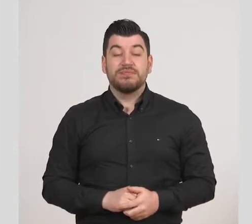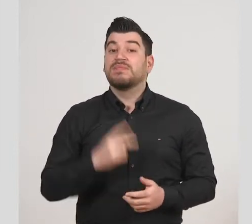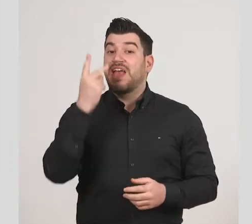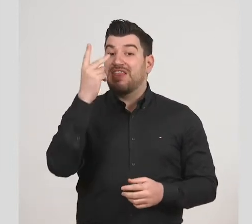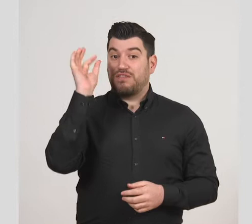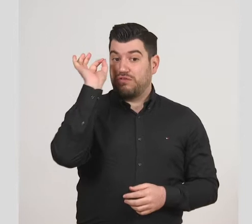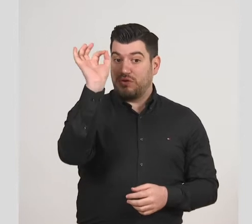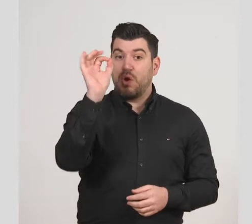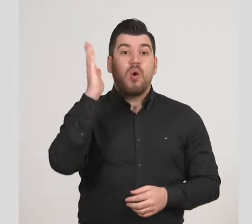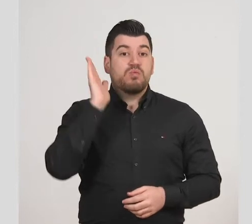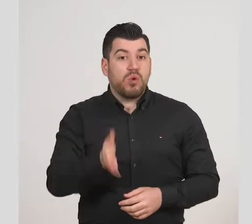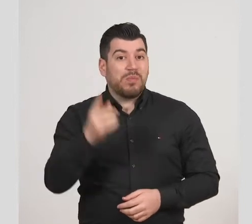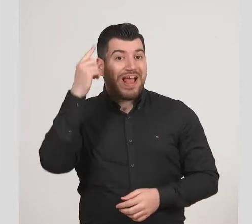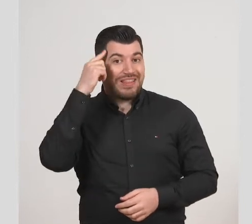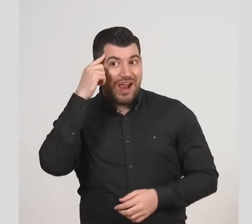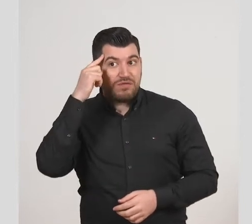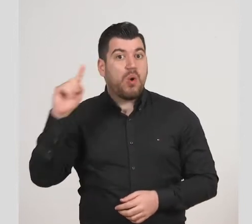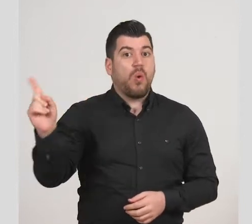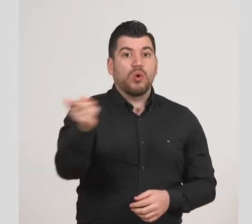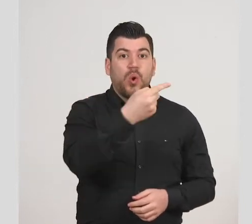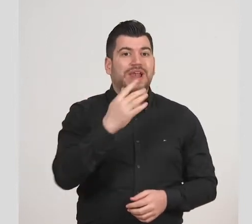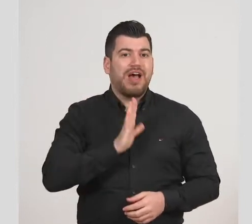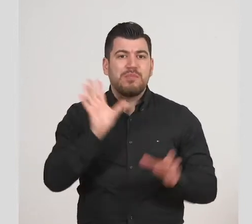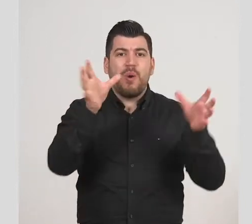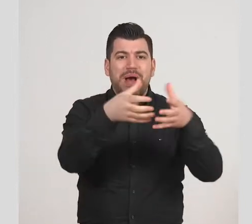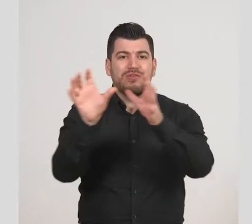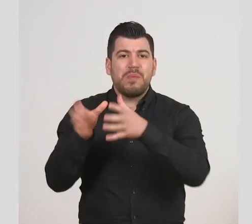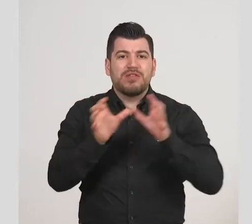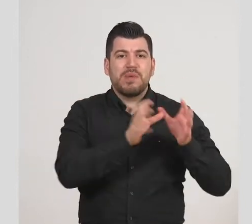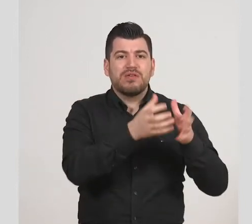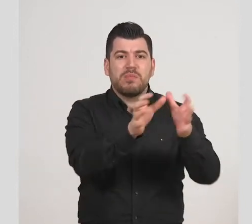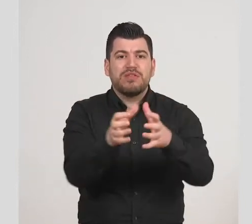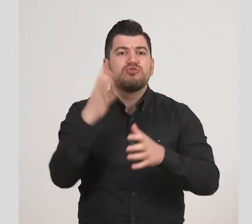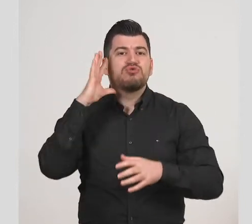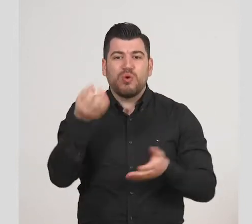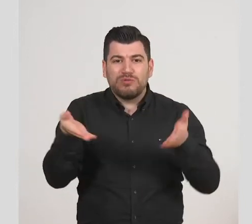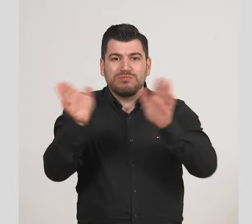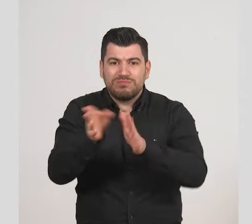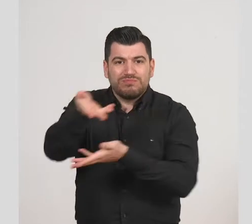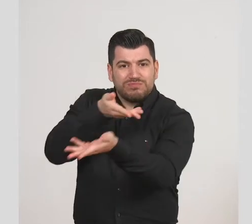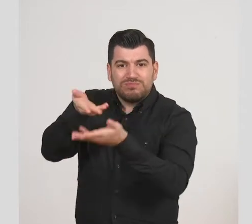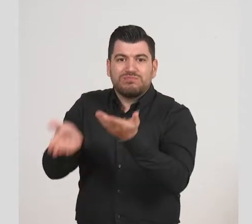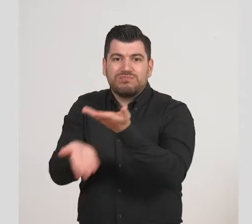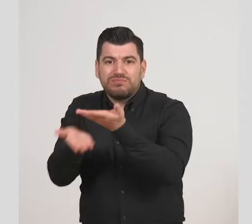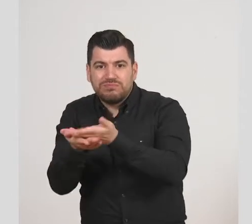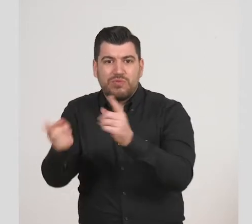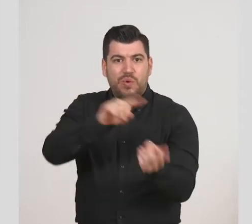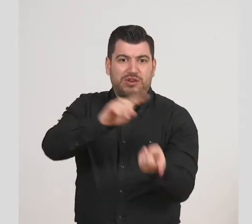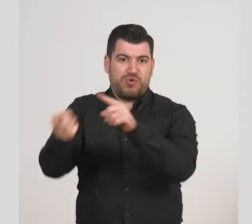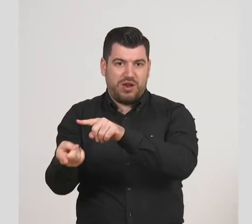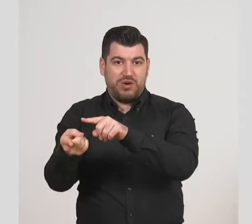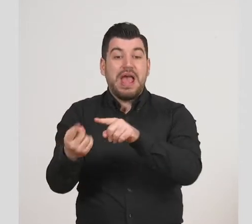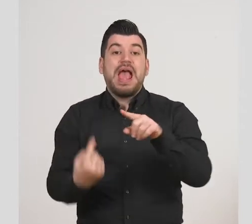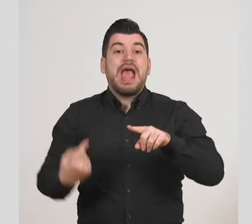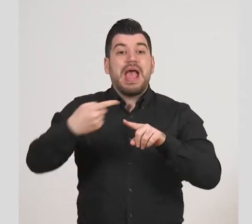να κατανοήσουμε ότι οι άνθρωποι ζουν σε ομάδες για να καλύψουν τις ανάγκες τους. Να μελετήσουμε τα